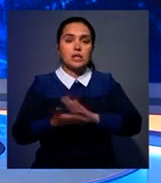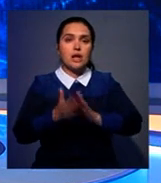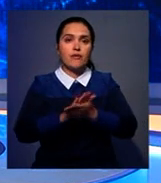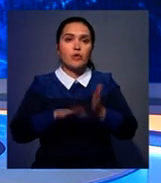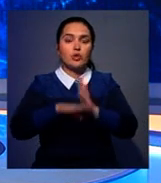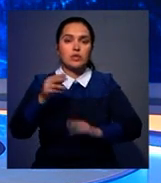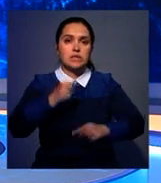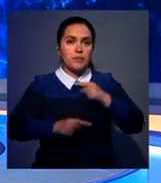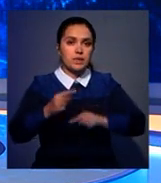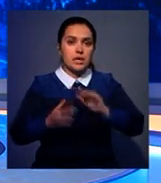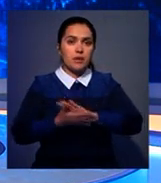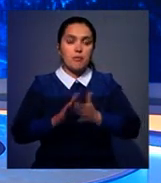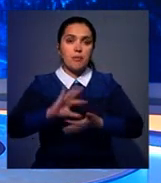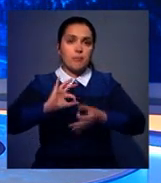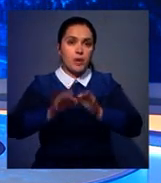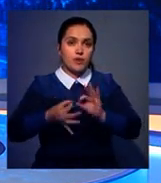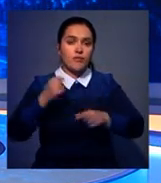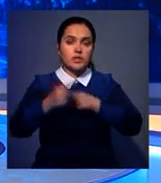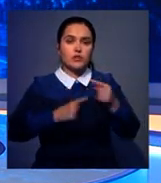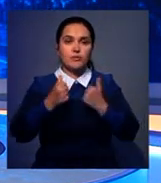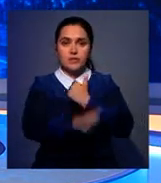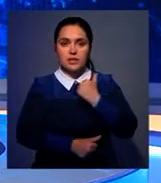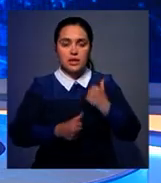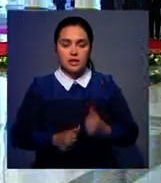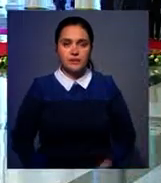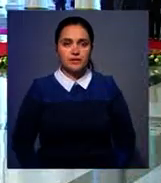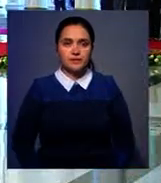Договорились и улучшать бизнес-климат. Подробности в нашем материале.